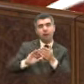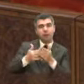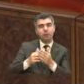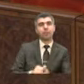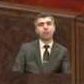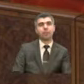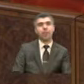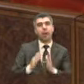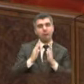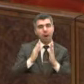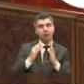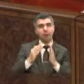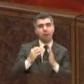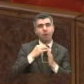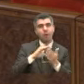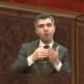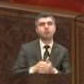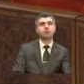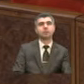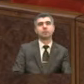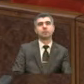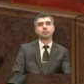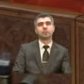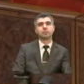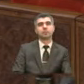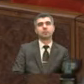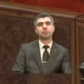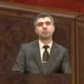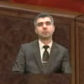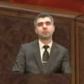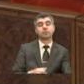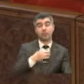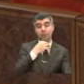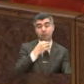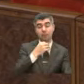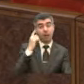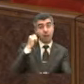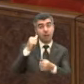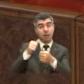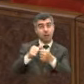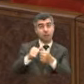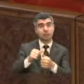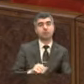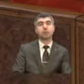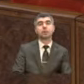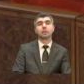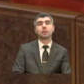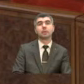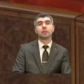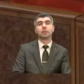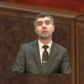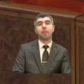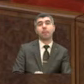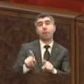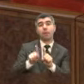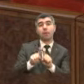ديال العداله والتنميه على هذا السؤال المهم. انا في الحقيقة أنني نذكر أن الأمر كيتعلق بظاهر قديم في المغرب